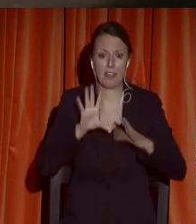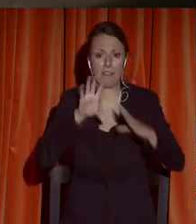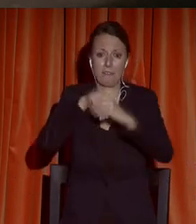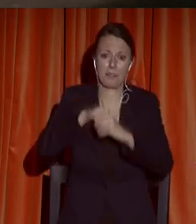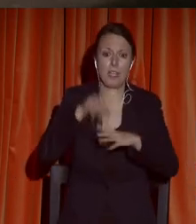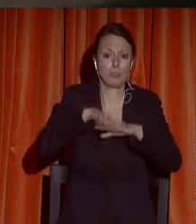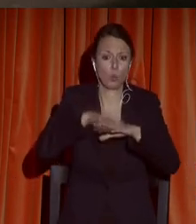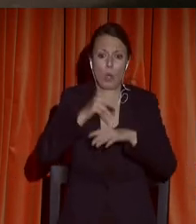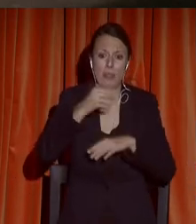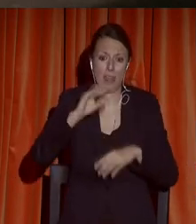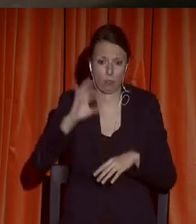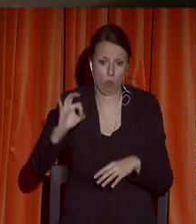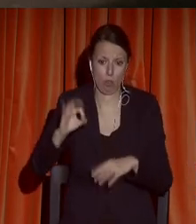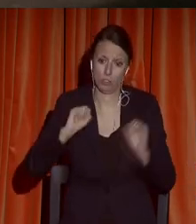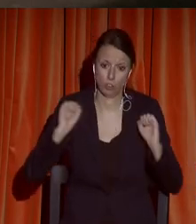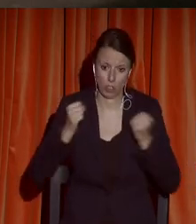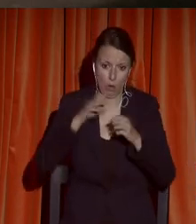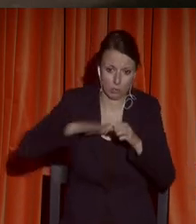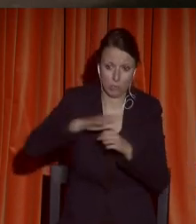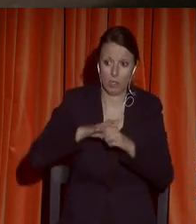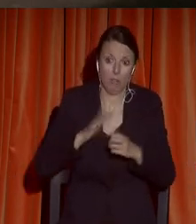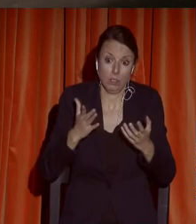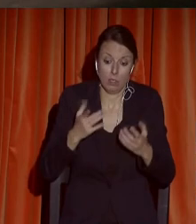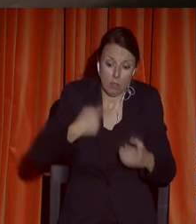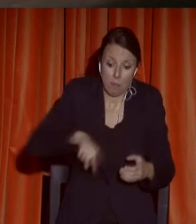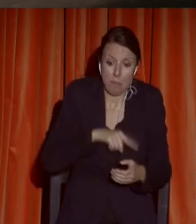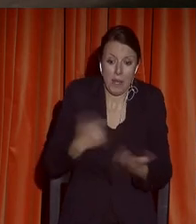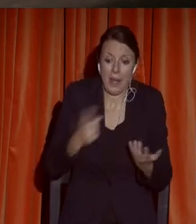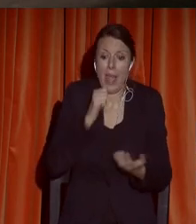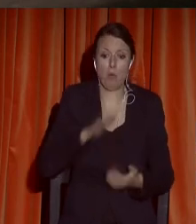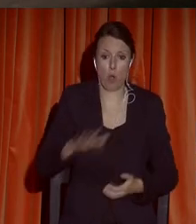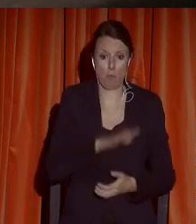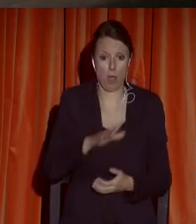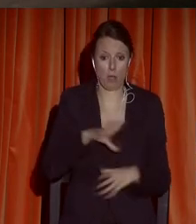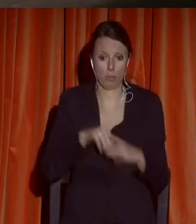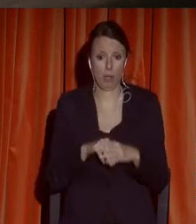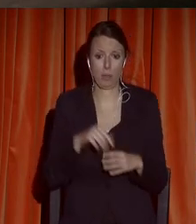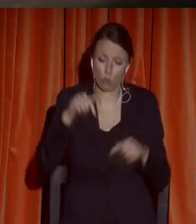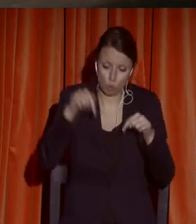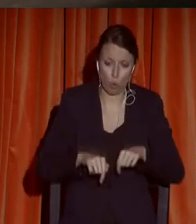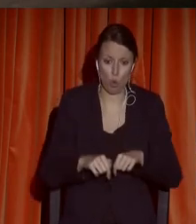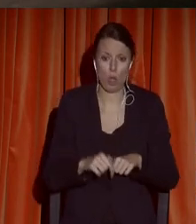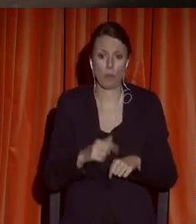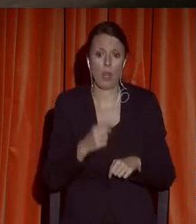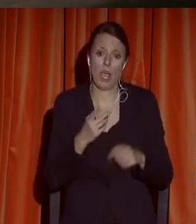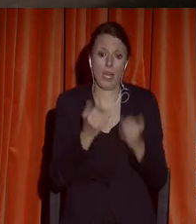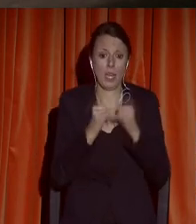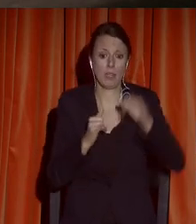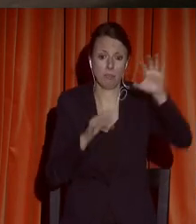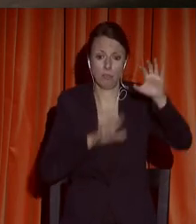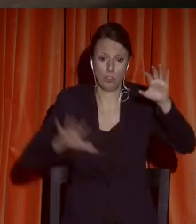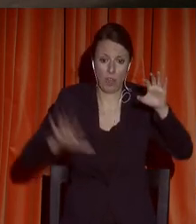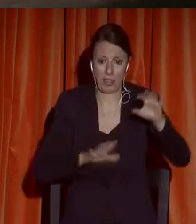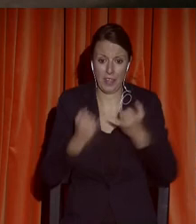czy tego chcemy, czy nie, jesteśmy w tej części Europy, jesteśmy między dwoma światami, mamy określone wyzwania